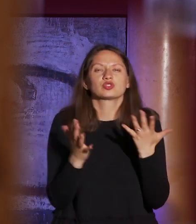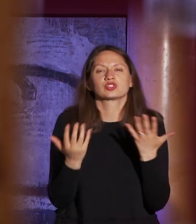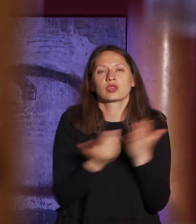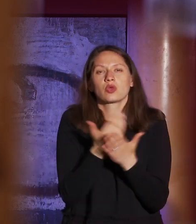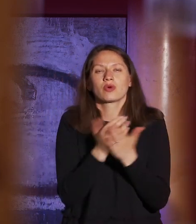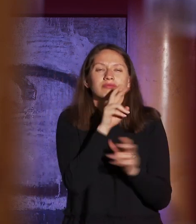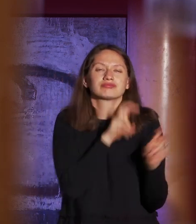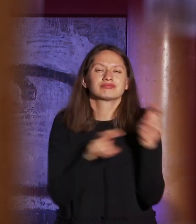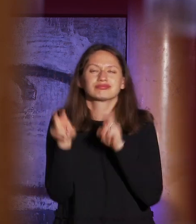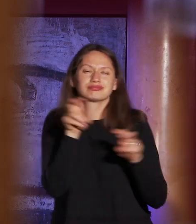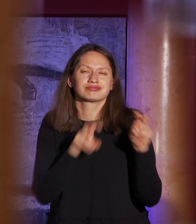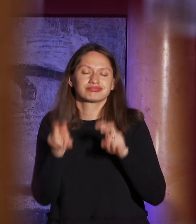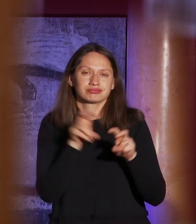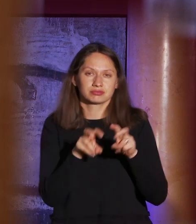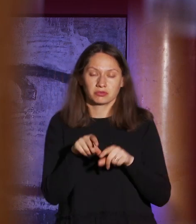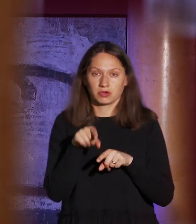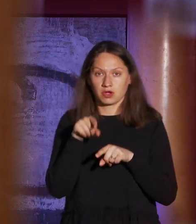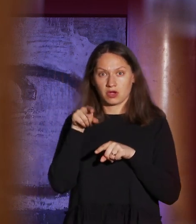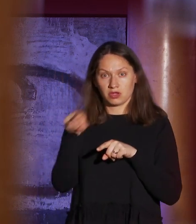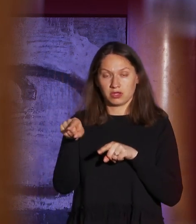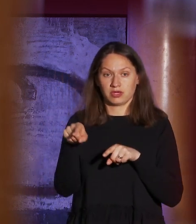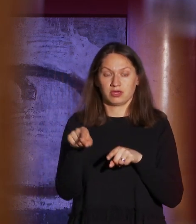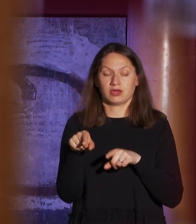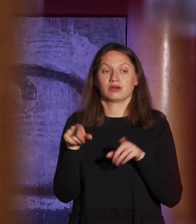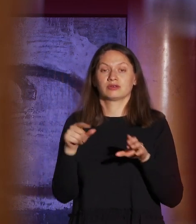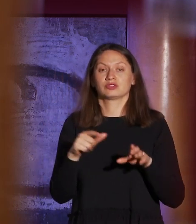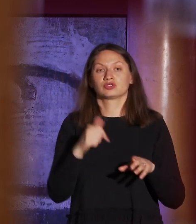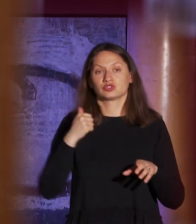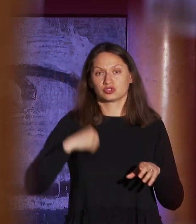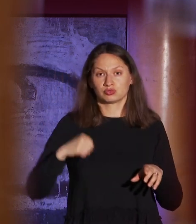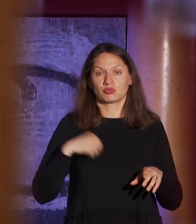ji ne tik nematančiam žmogui atveria